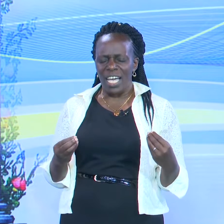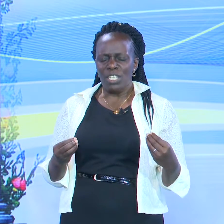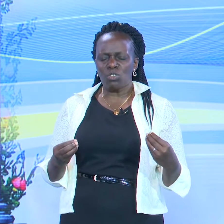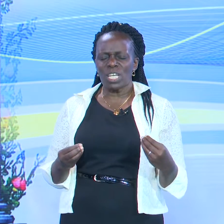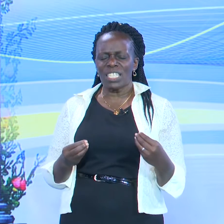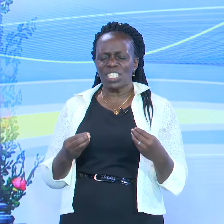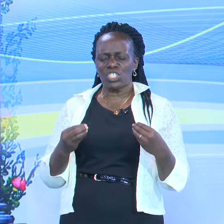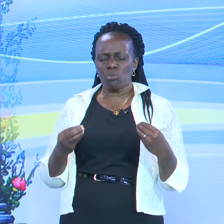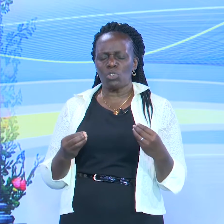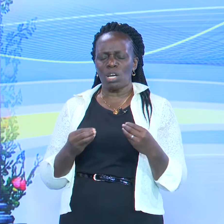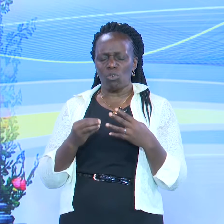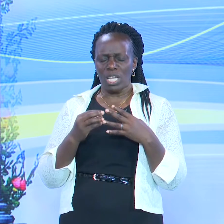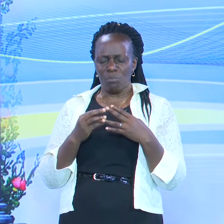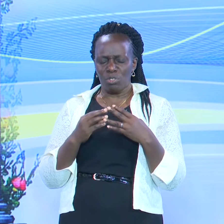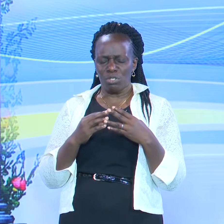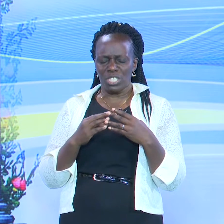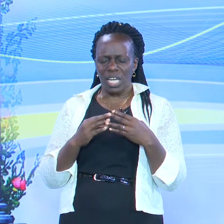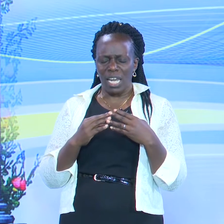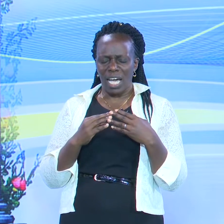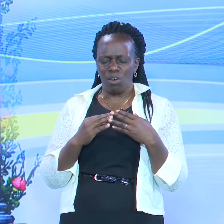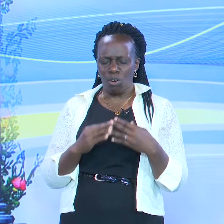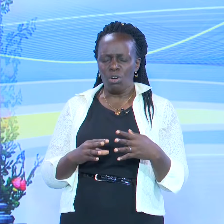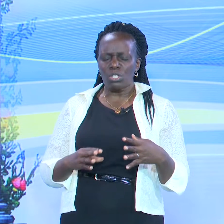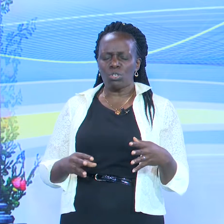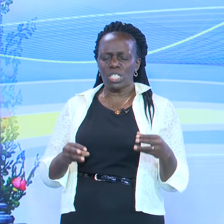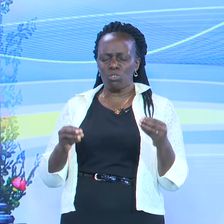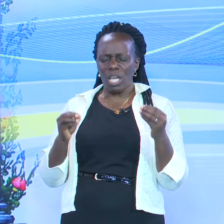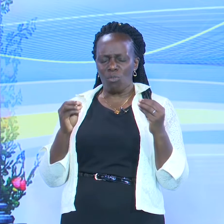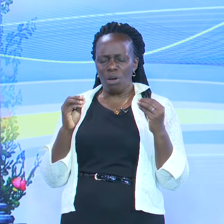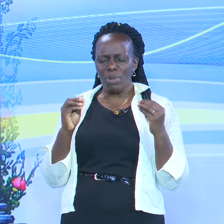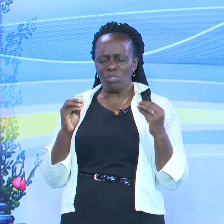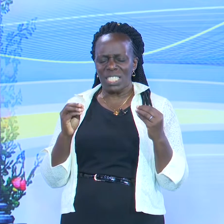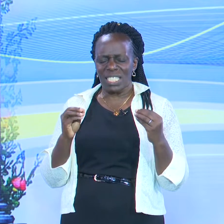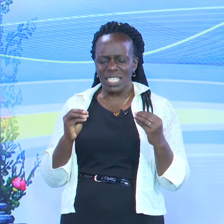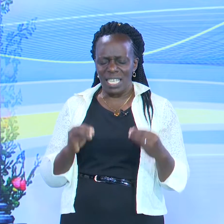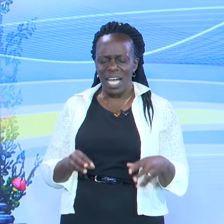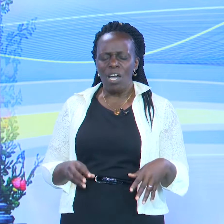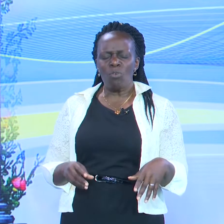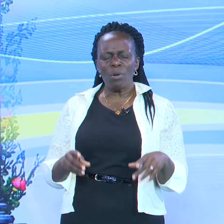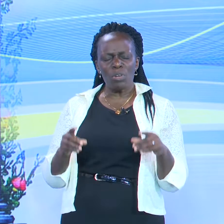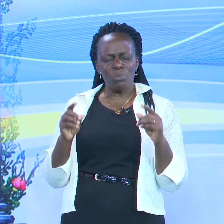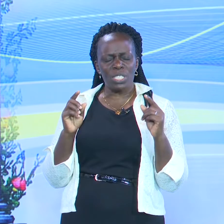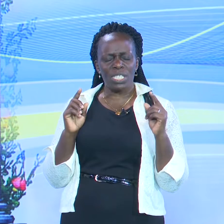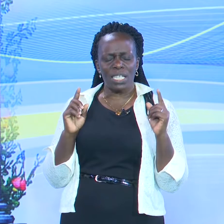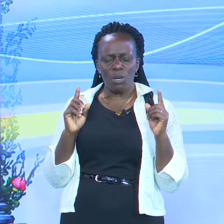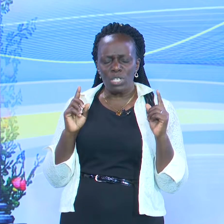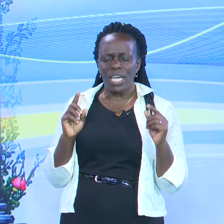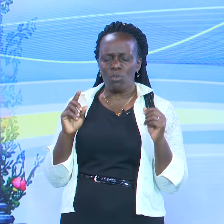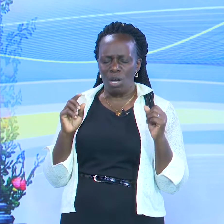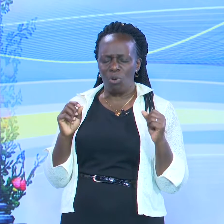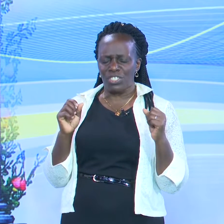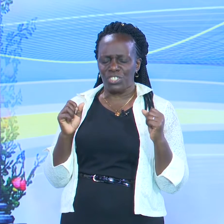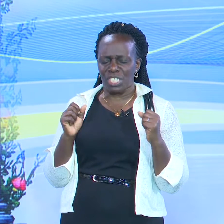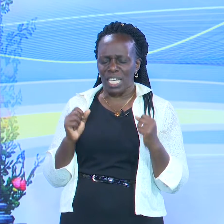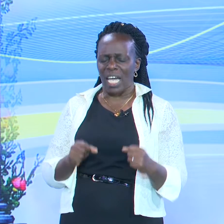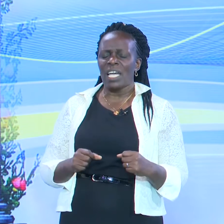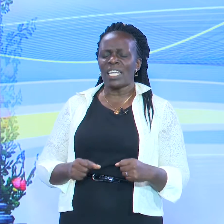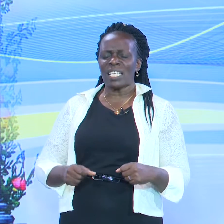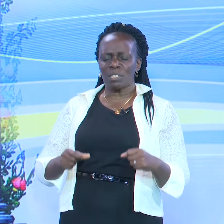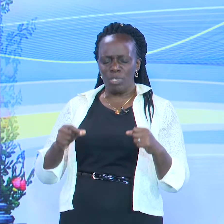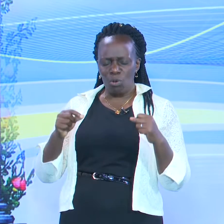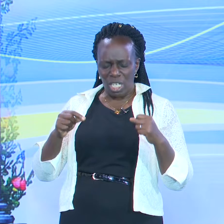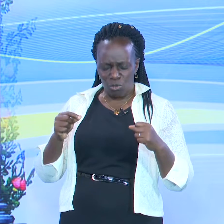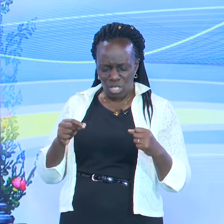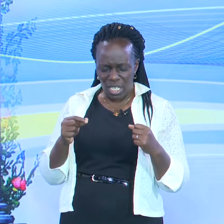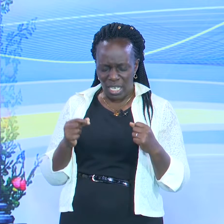tunakutukuza, tunaliheshimu na kuliabudu jina lako, tukijua ya kwamba unasikia. Wewe ulimsikia Daudi akiwa kwa shida,